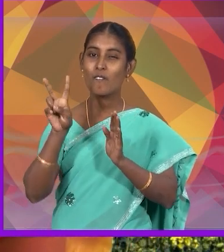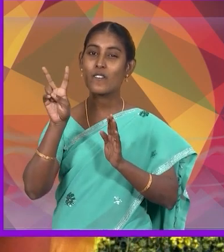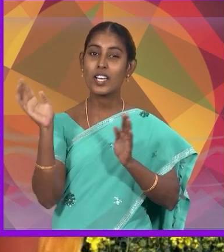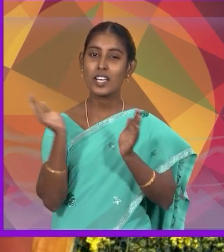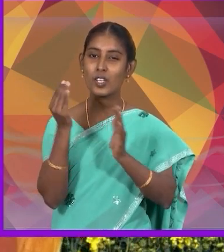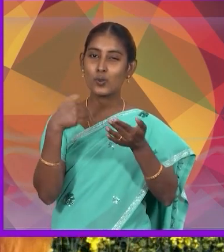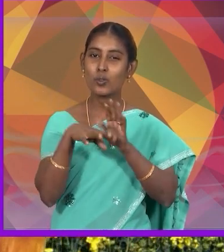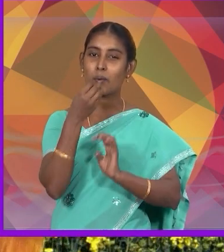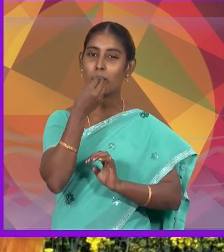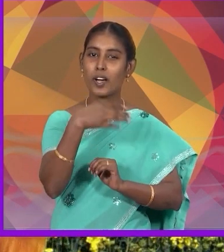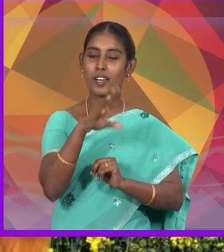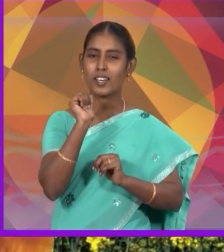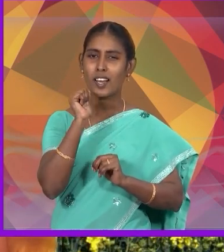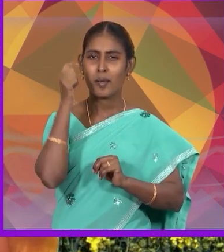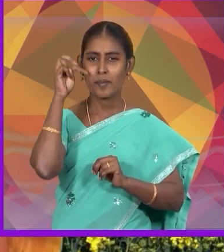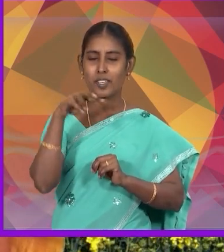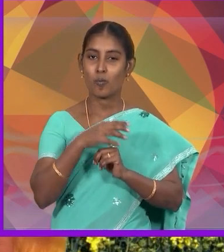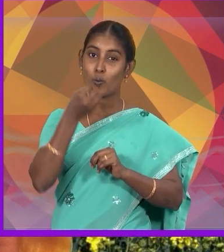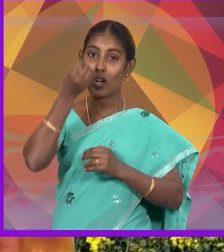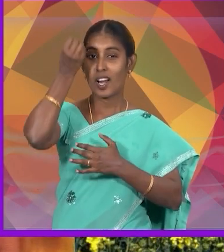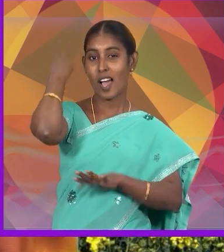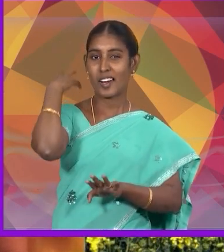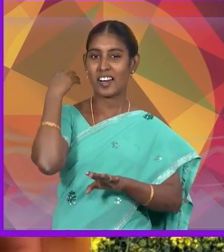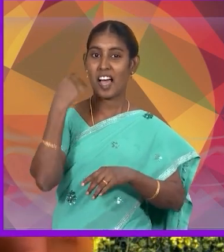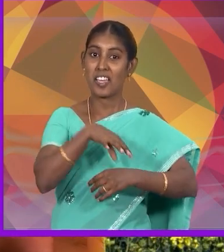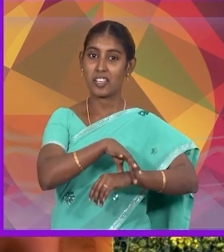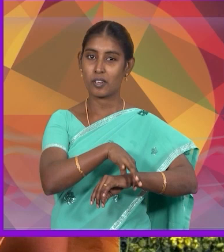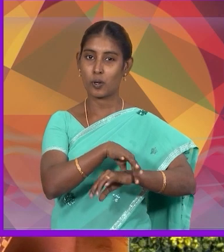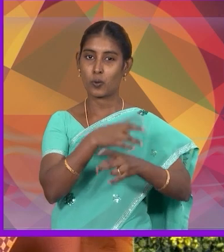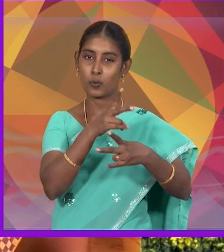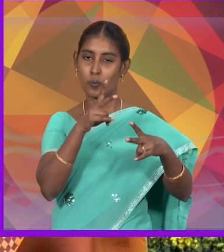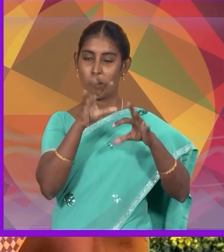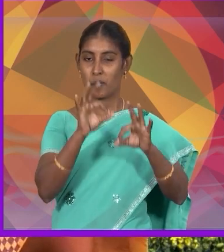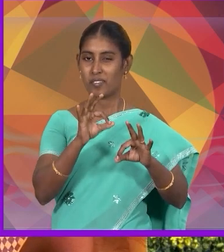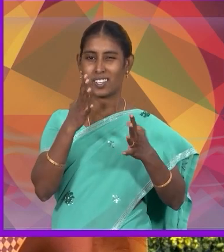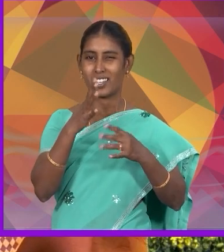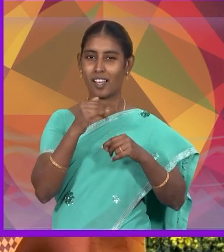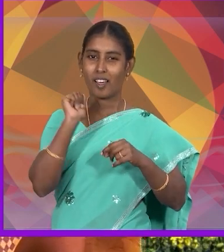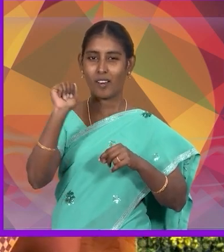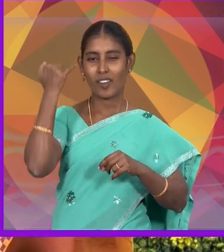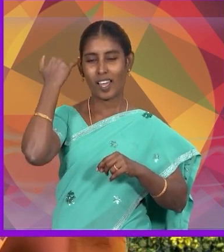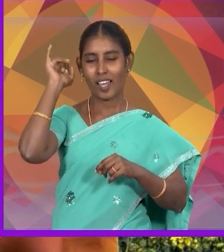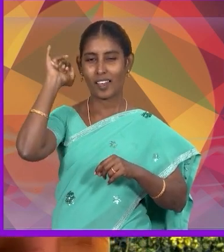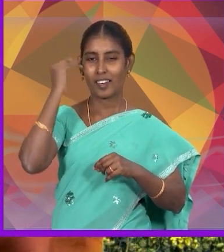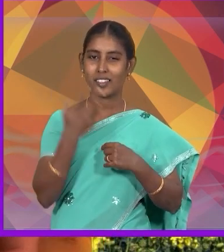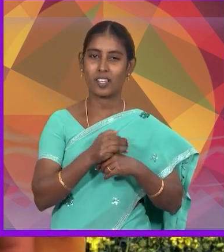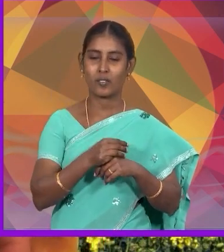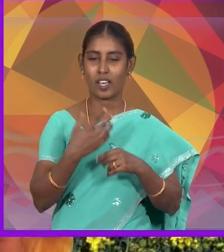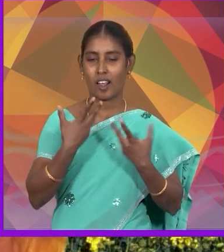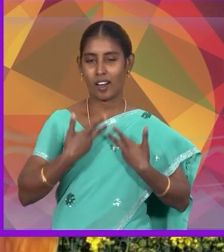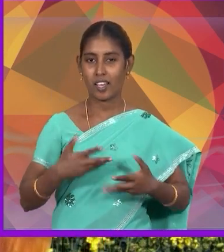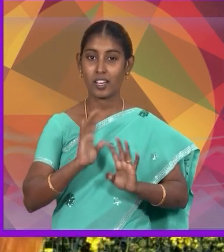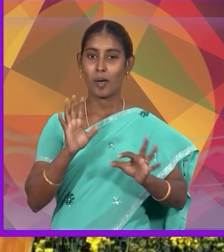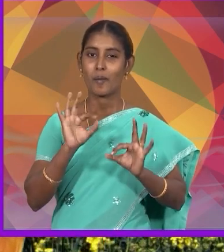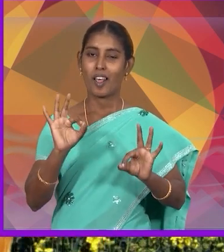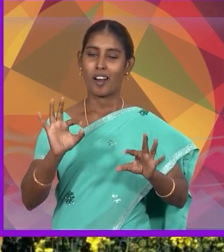எப்படின்னா, அதுக்கு அப்பெல்லாம் இலக்கணம்லாம் இல்லை, மக்கள் வழிவழியாக அவங்க வேலை செய்யற களைப்பு தெரியாம பாடக்கூடிய